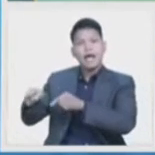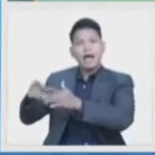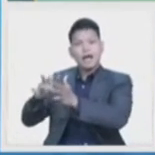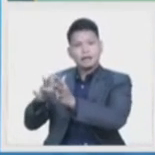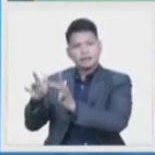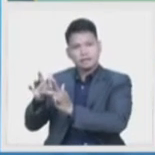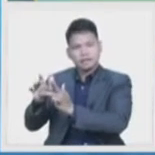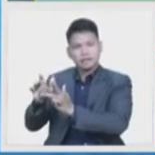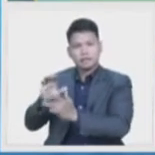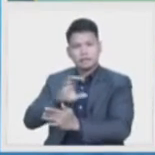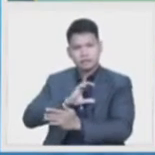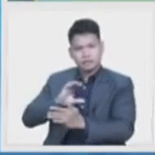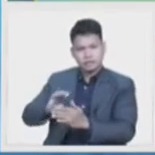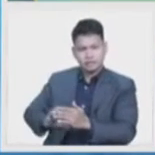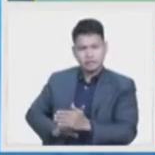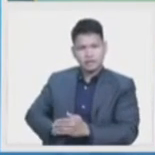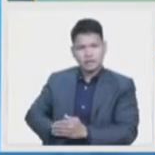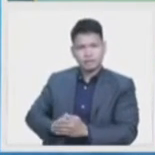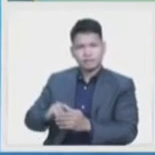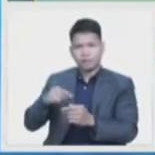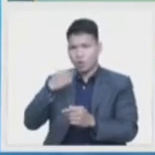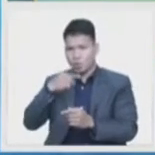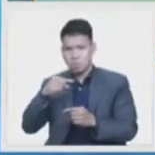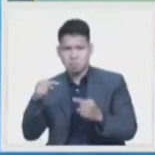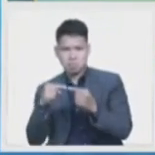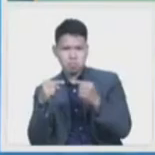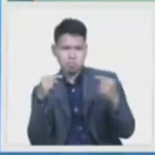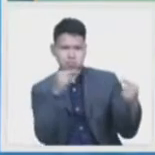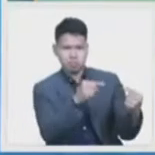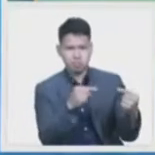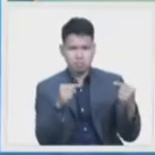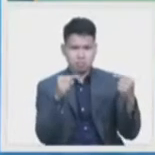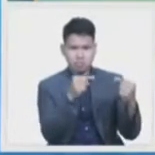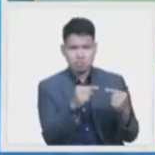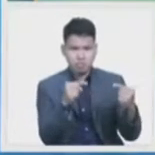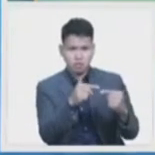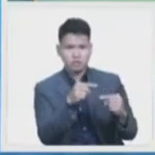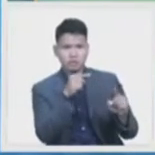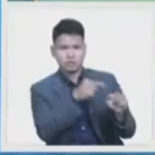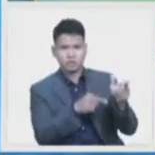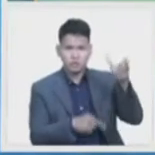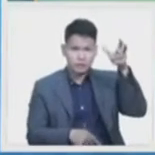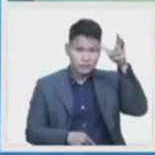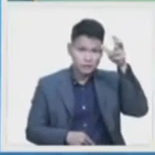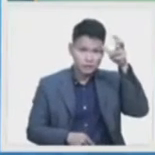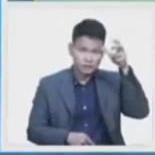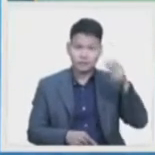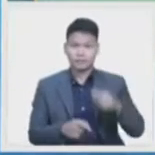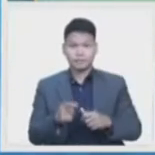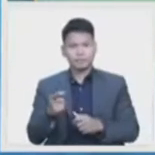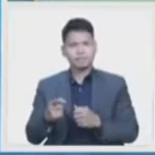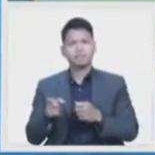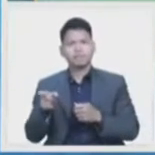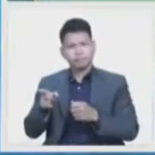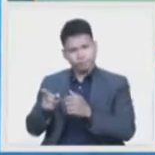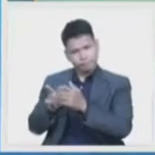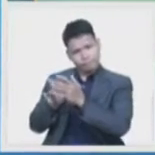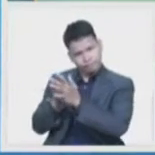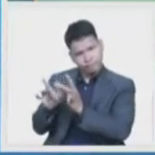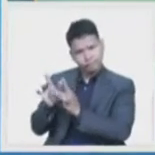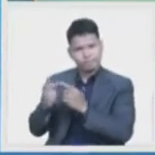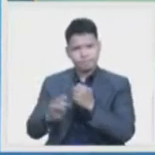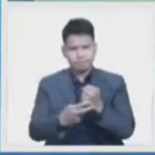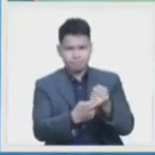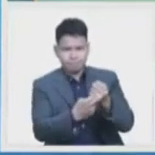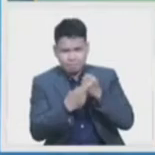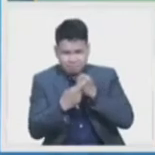mao ang kaliwat nga nakig-away sa kang Satanas. Iyang girescue, sanglit na